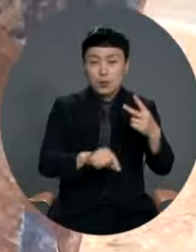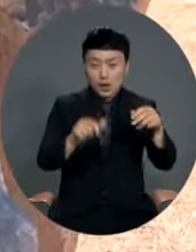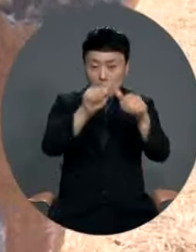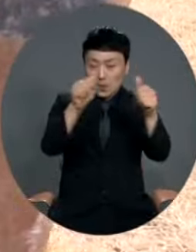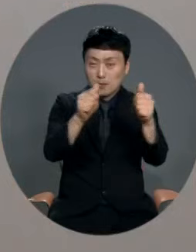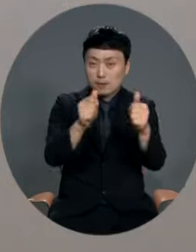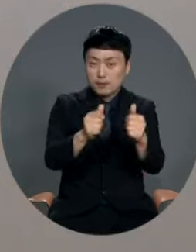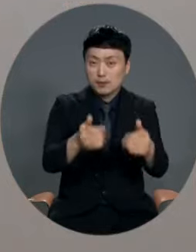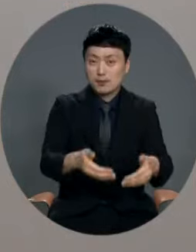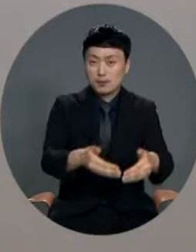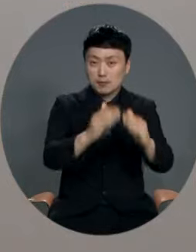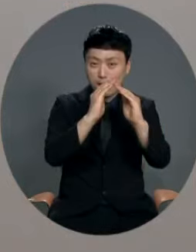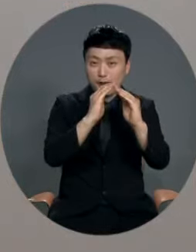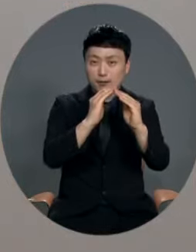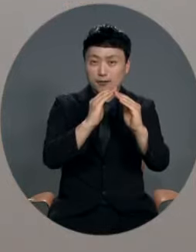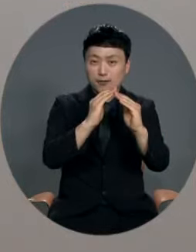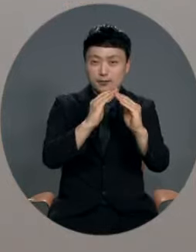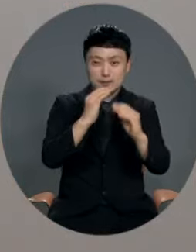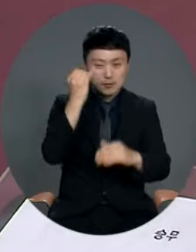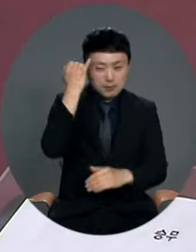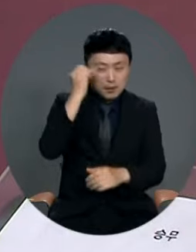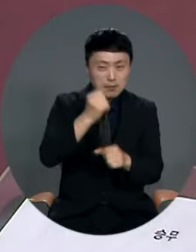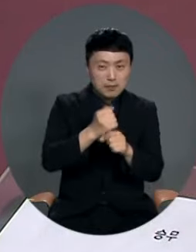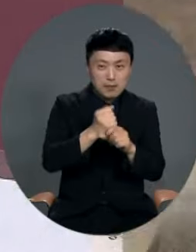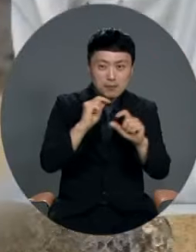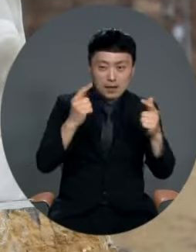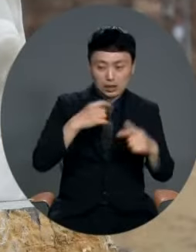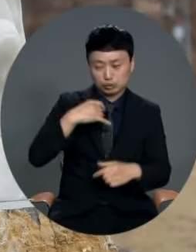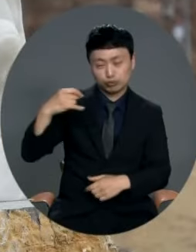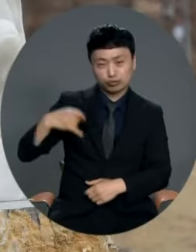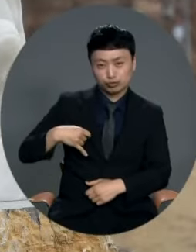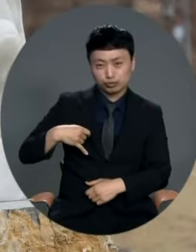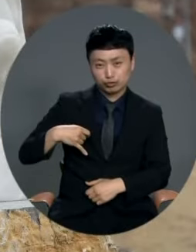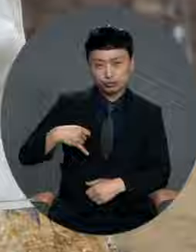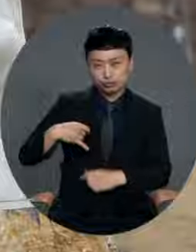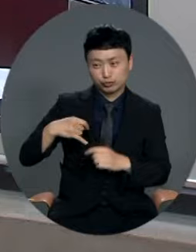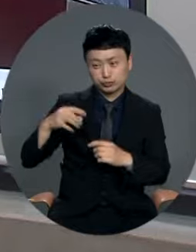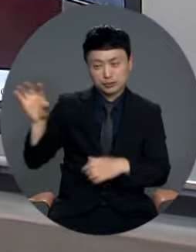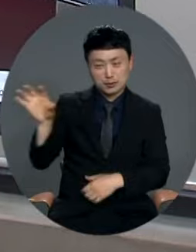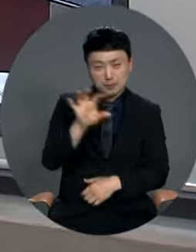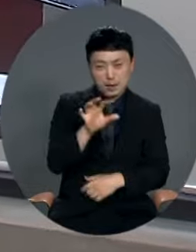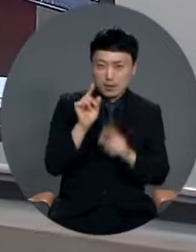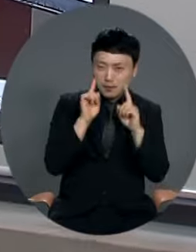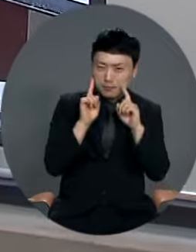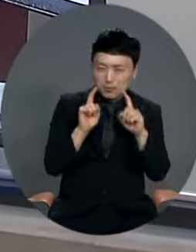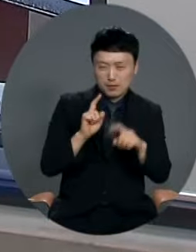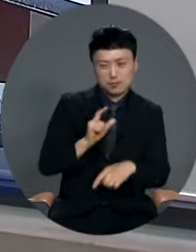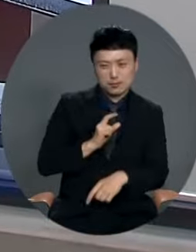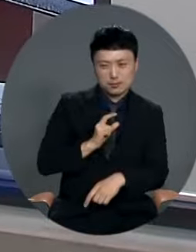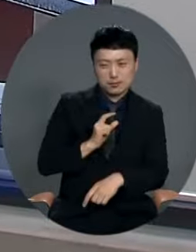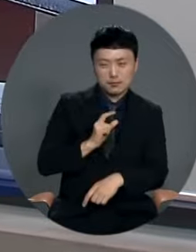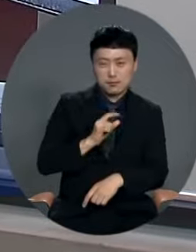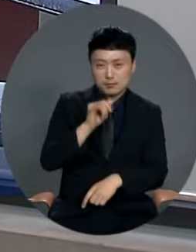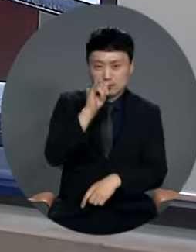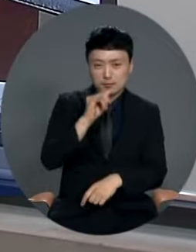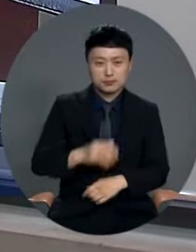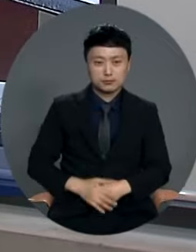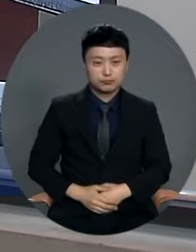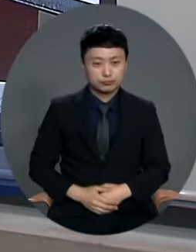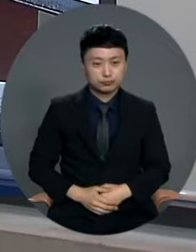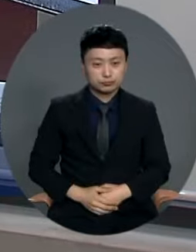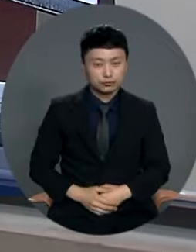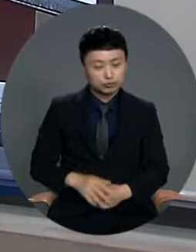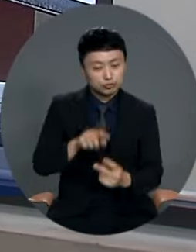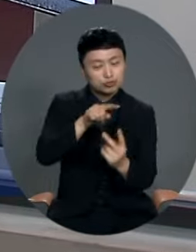설치된조각품들이진품이 아닌중국산모조품일가능성이높다고보도했습니다 . 두조각품을살펴보면,